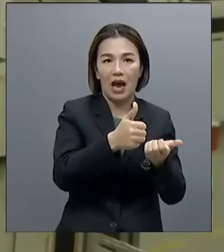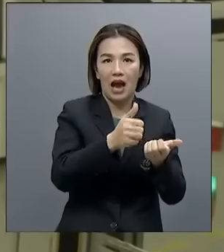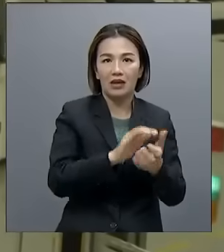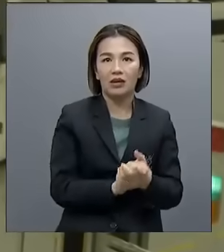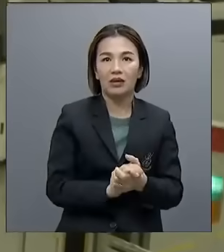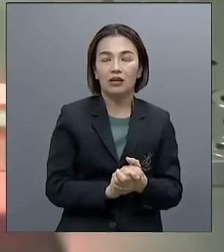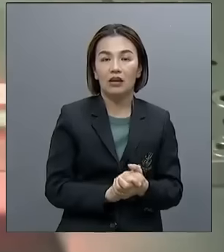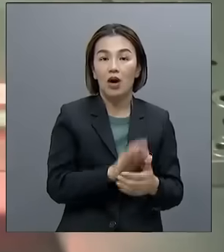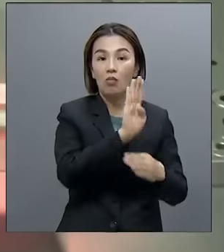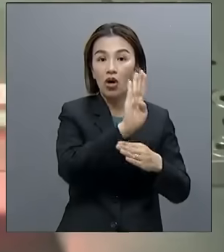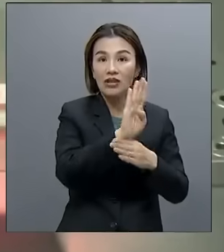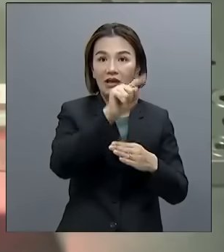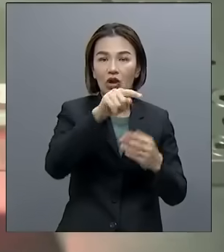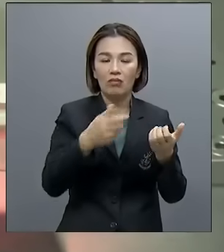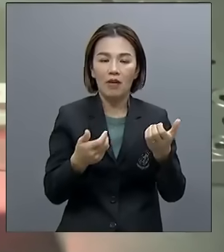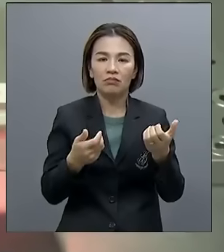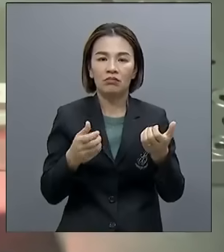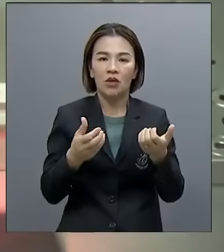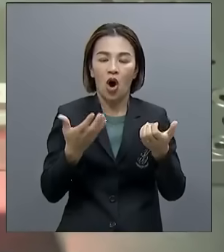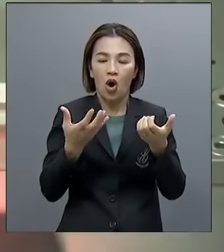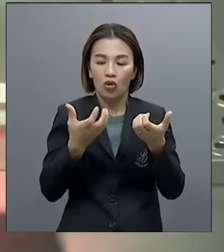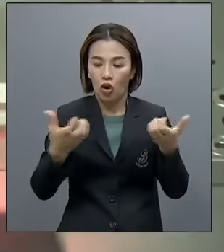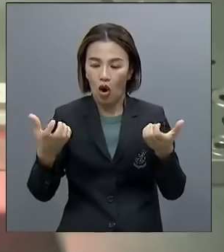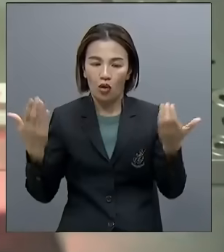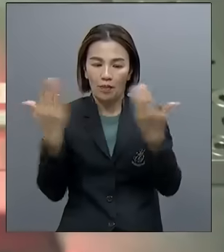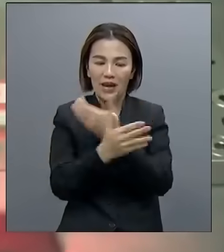ค่ะจะต้องมีชิ้นส่วนนั้นๆพร้อมขายภายใน10วัน